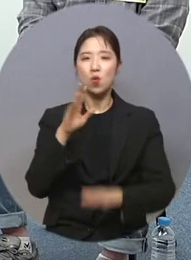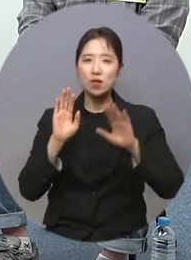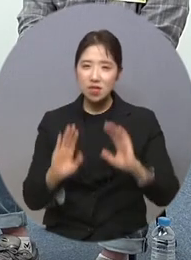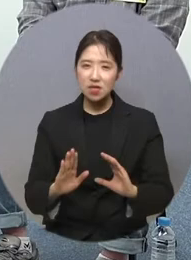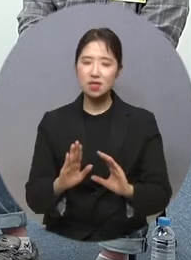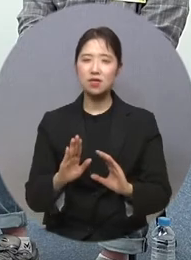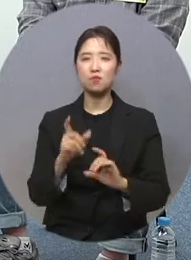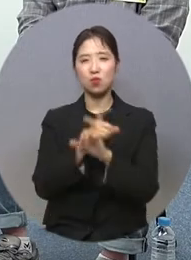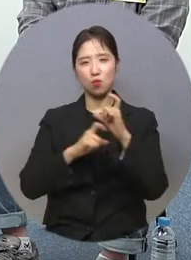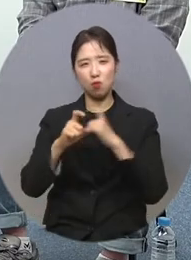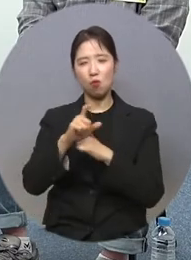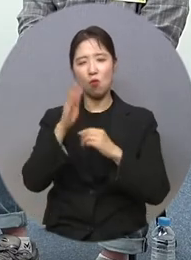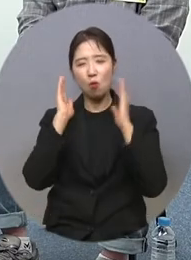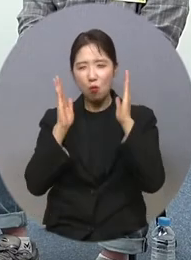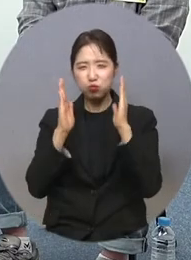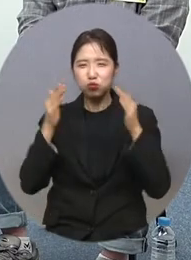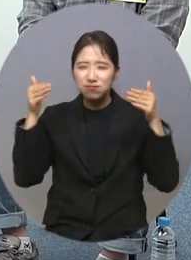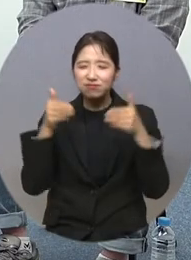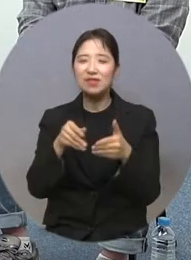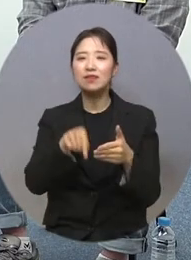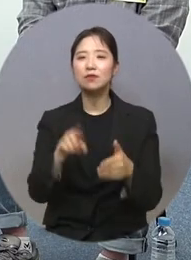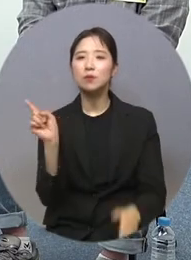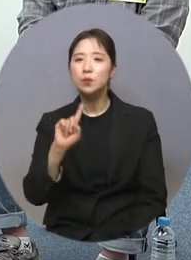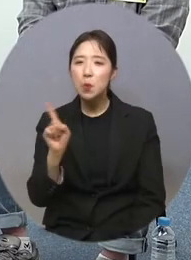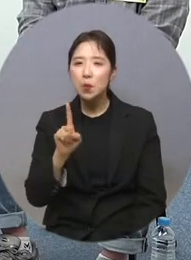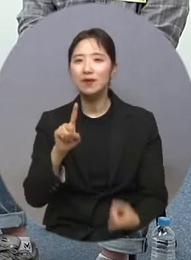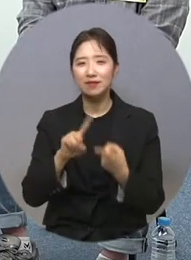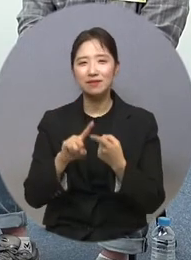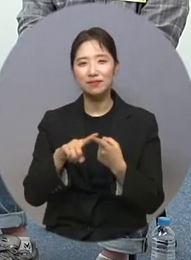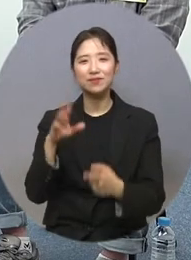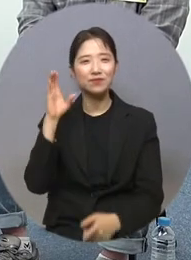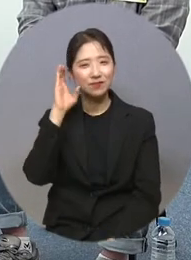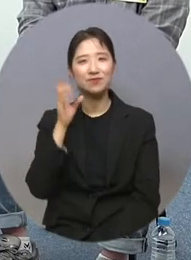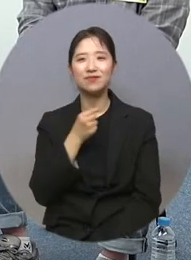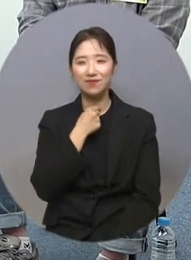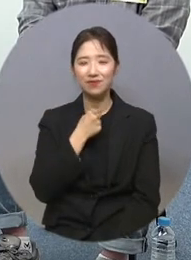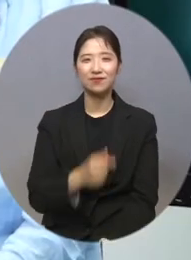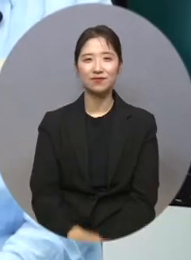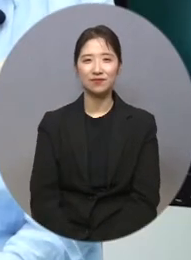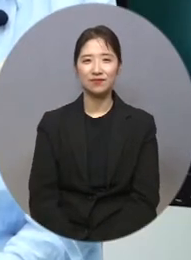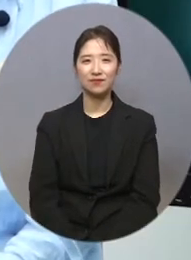더 중점적으로 공부하고 계신지 그런 얘기도 좀 듣고 싶습니다.